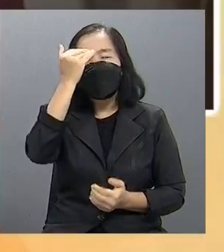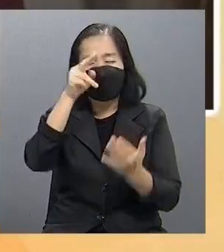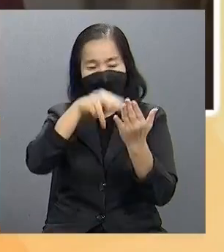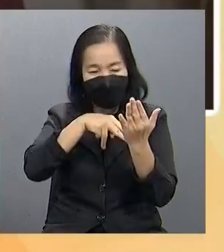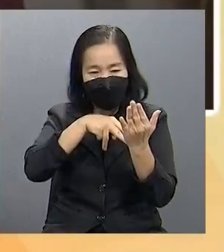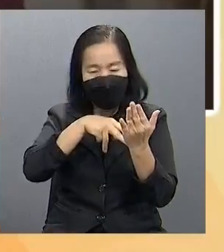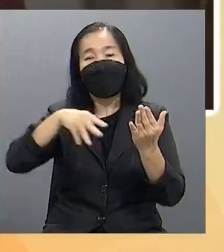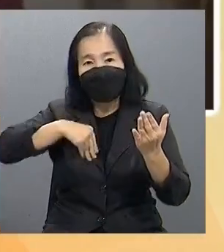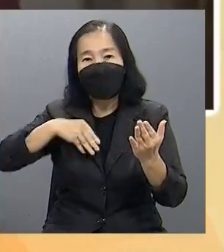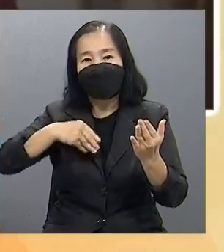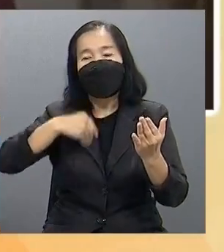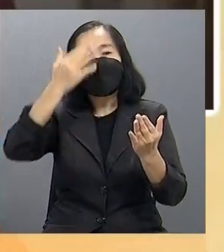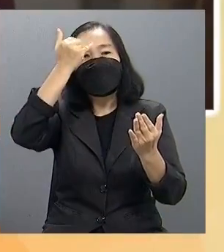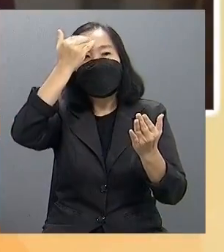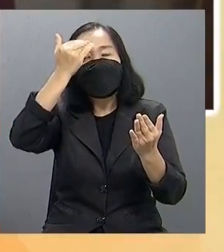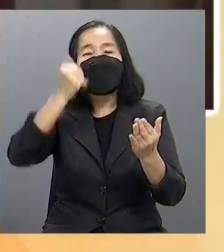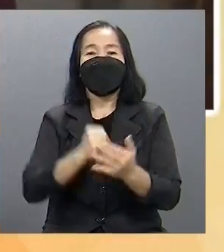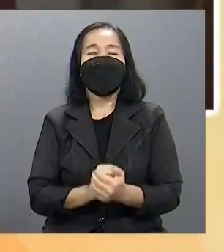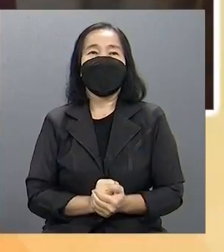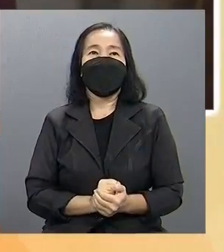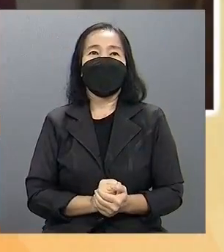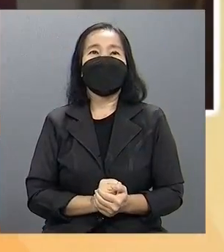ไรที่ตัดสินใจรับงานนี้คะ